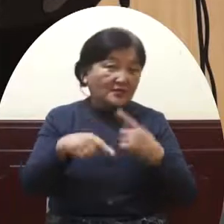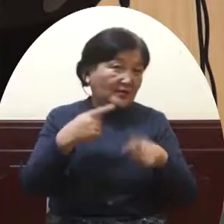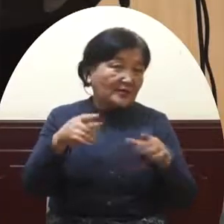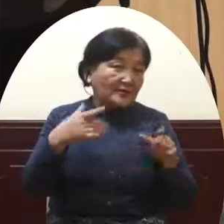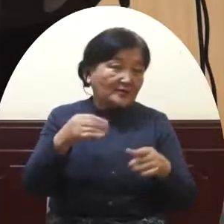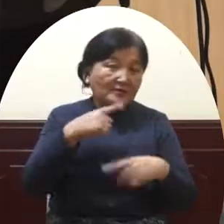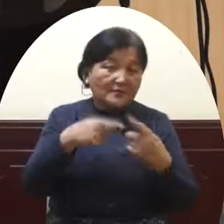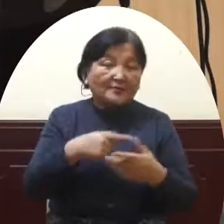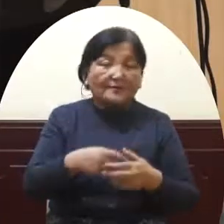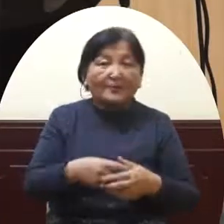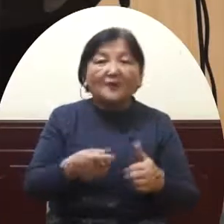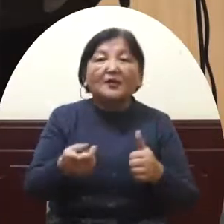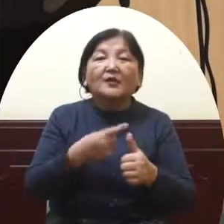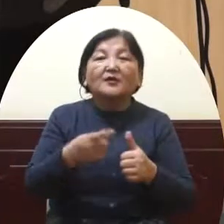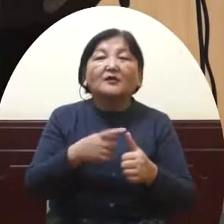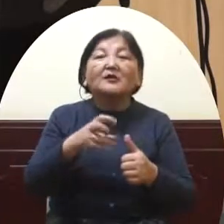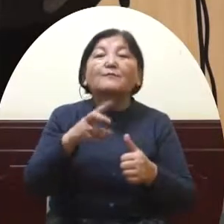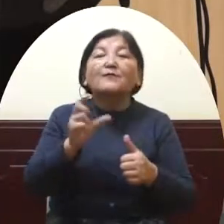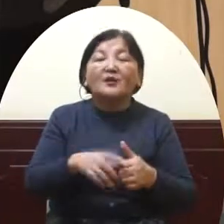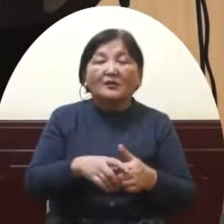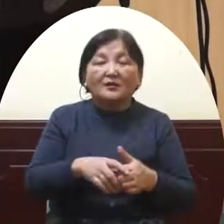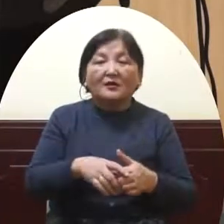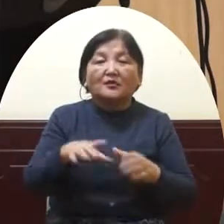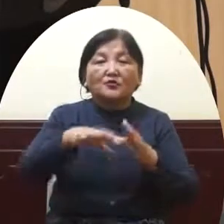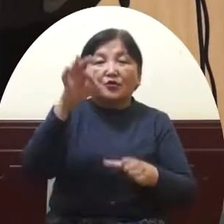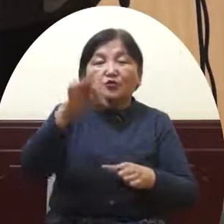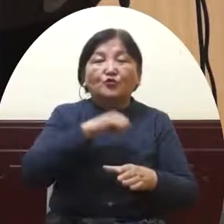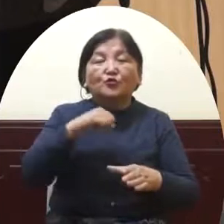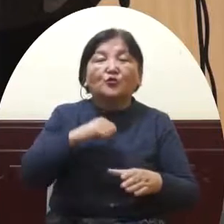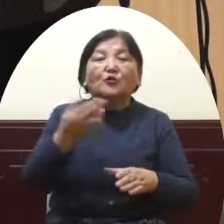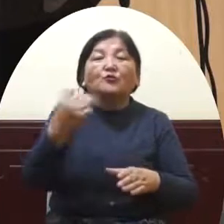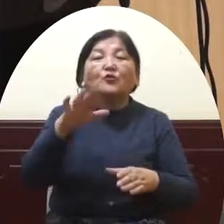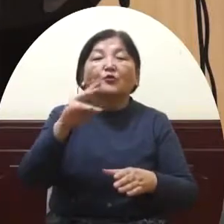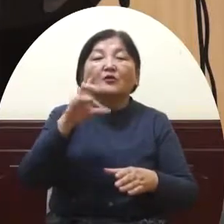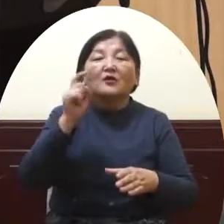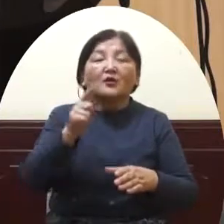ямар вэ гэдгийг бол сонгогчид иргэд бол дүгнэх бүрэн боломжтой л гэж би дүгнэх гэж байна л